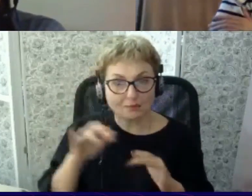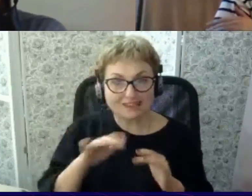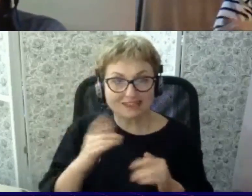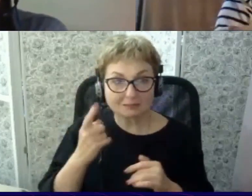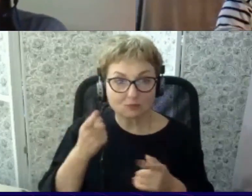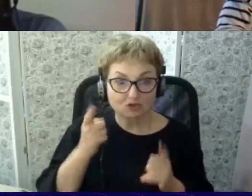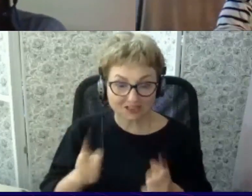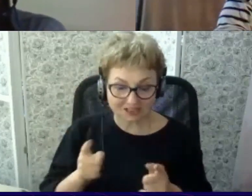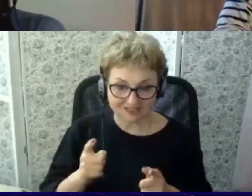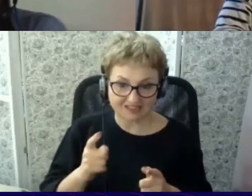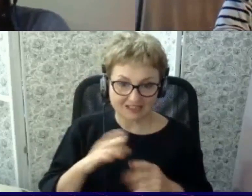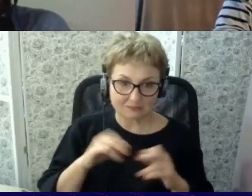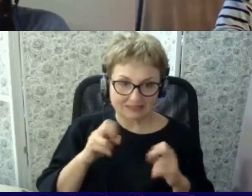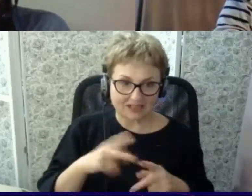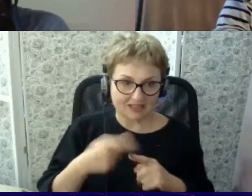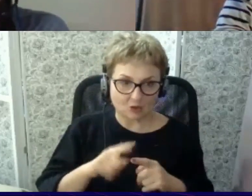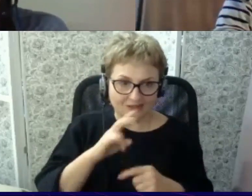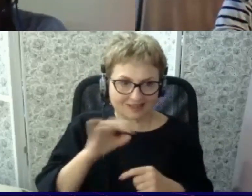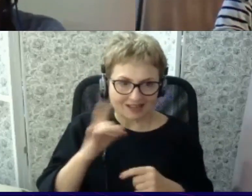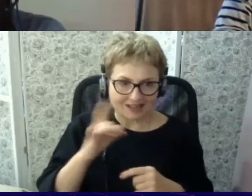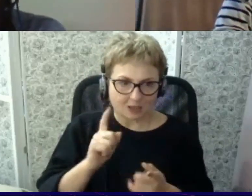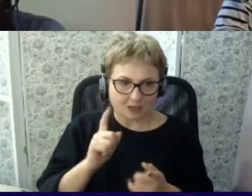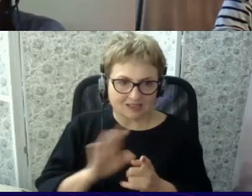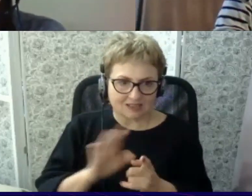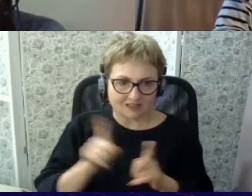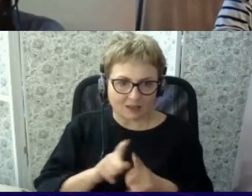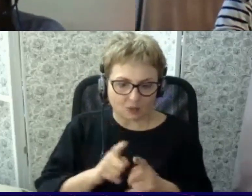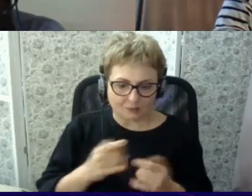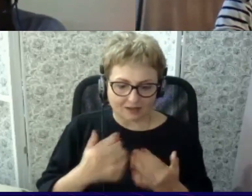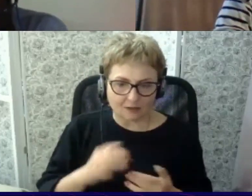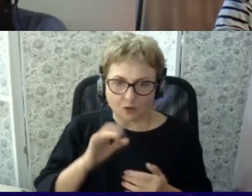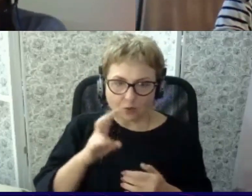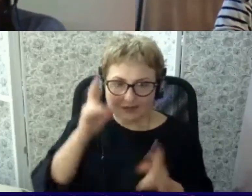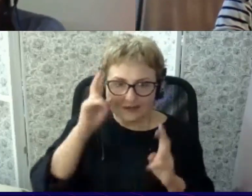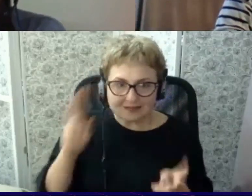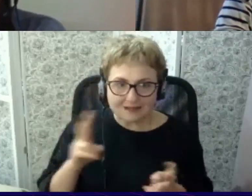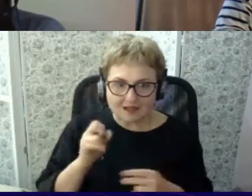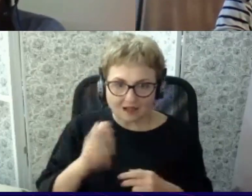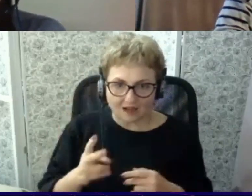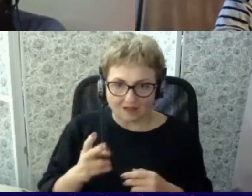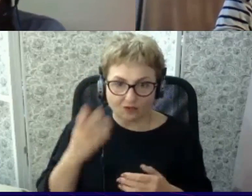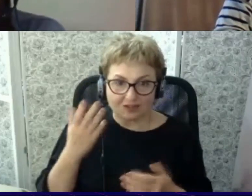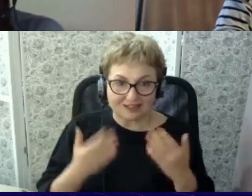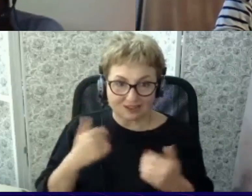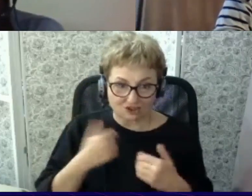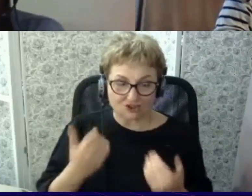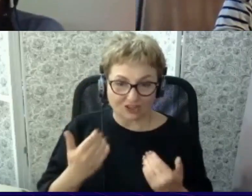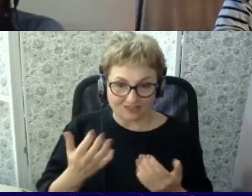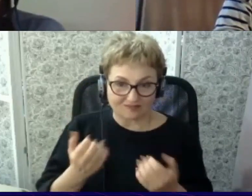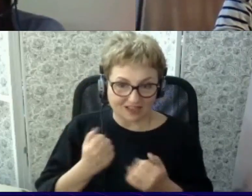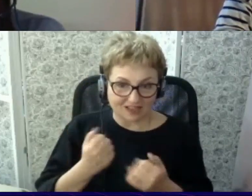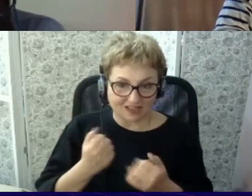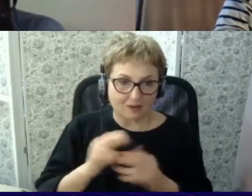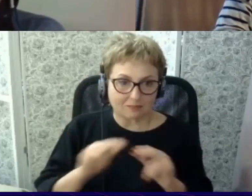процесс, потому что действительно специалист, который ни разу не сталкивался с такой потребностью, он и не знает, как. Вот если сейчас